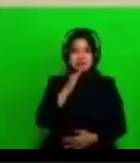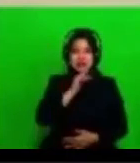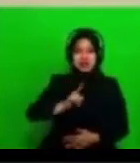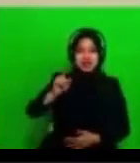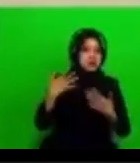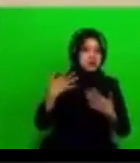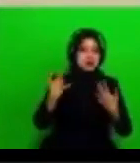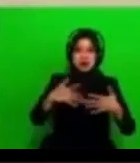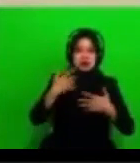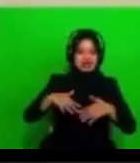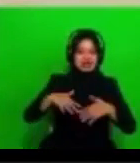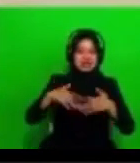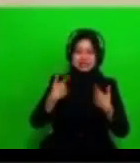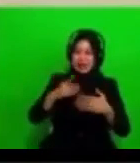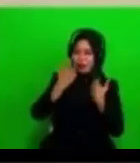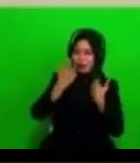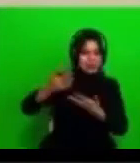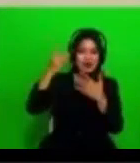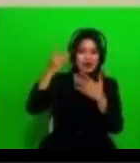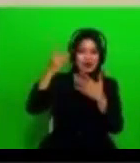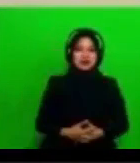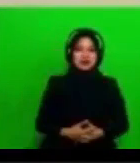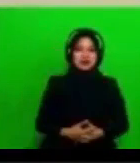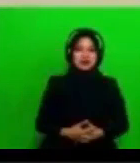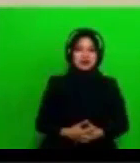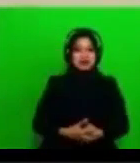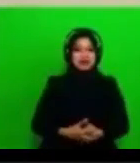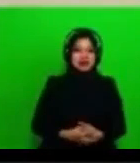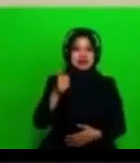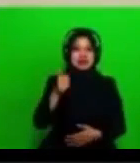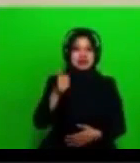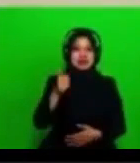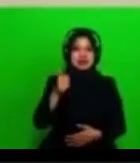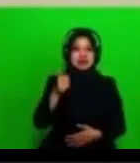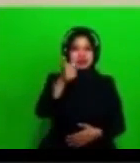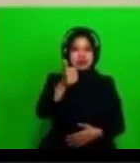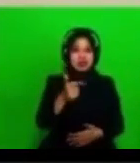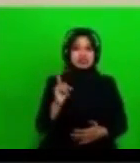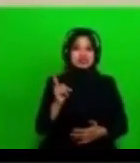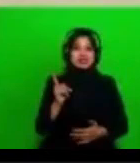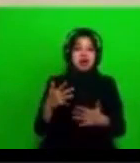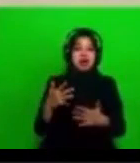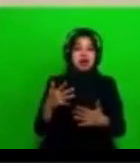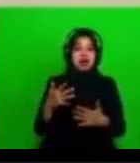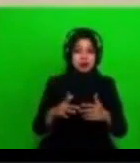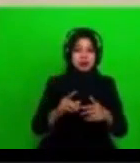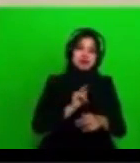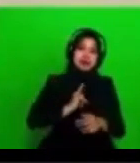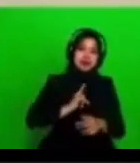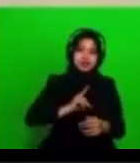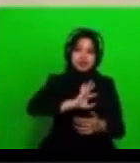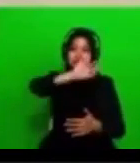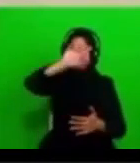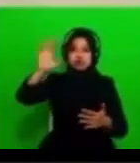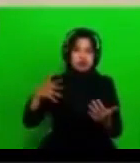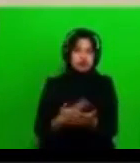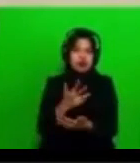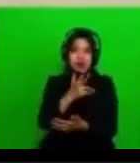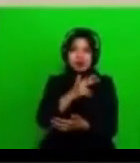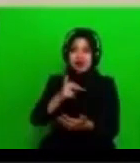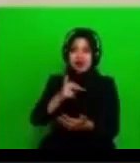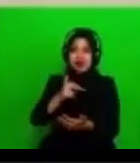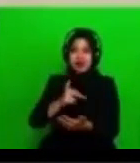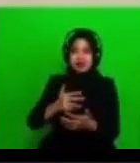Alhamdulillah. Masya Allah. Terima kasih. Karena memang, sudah dapat ilmu. Betul, karena memang untuk peserta kali ini